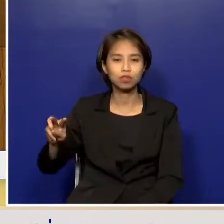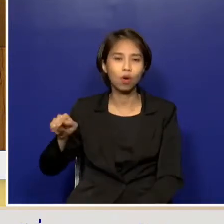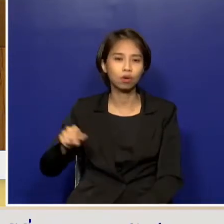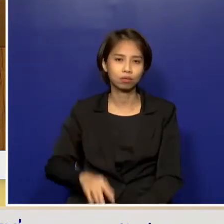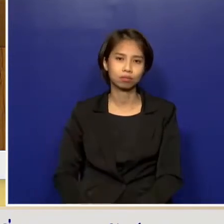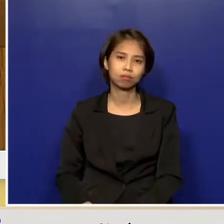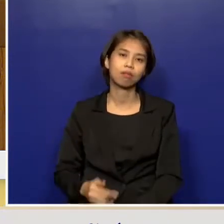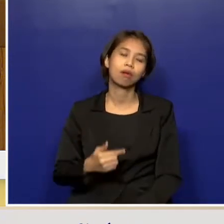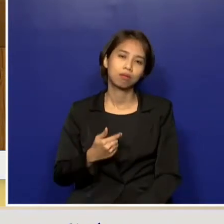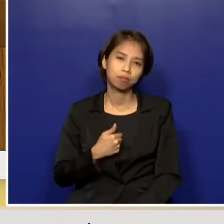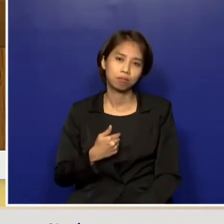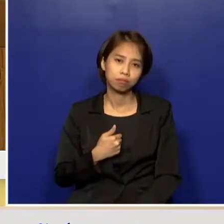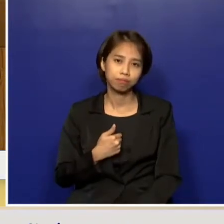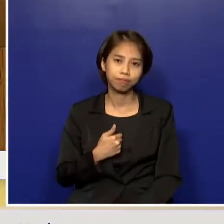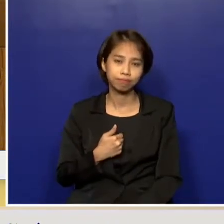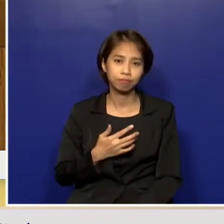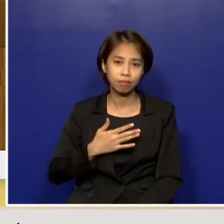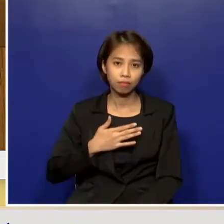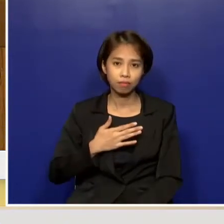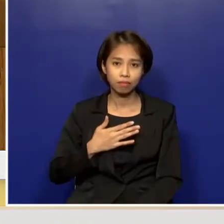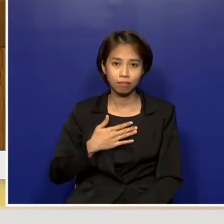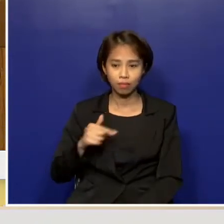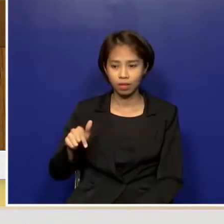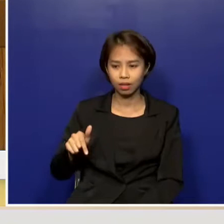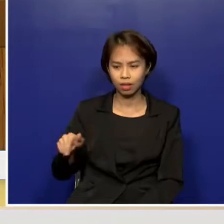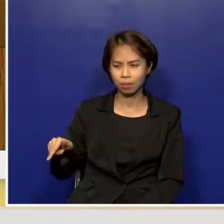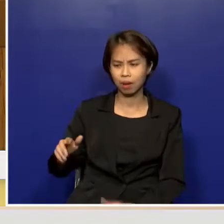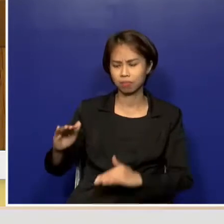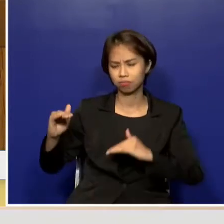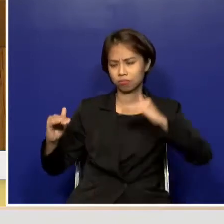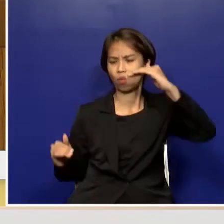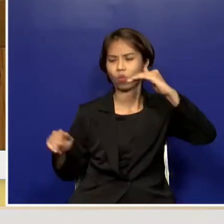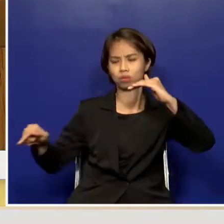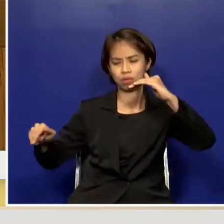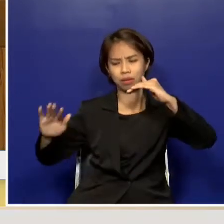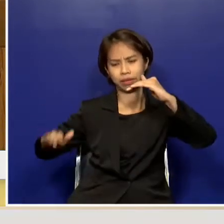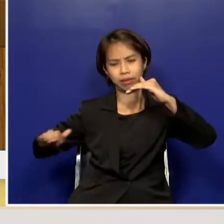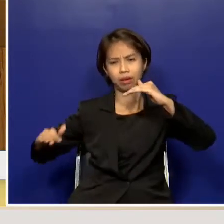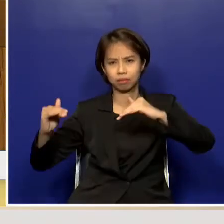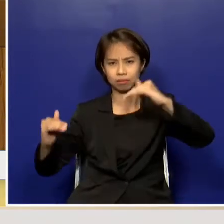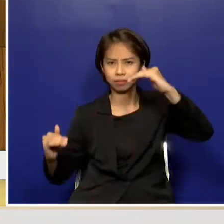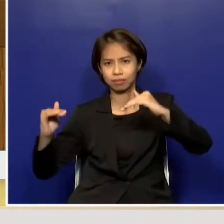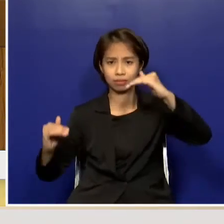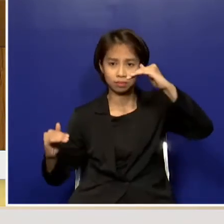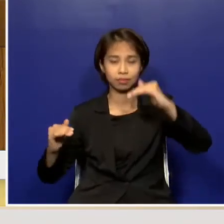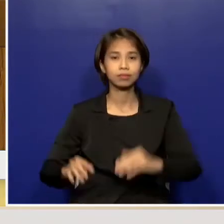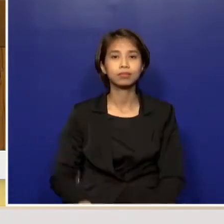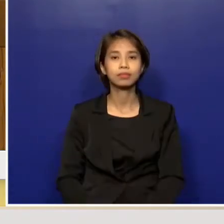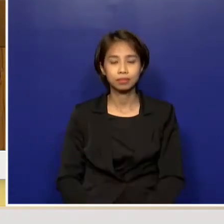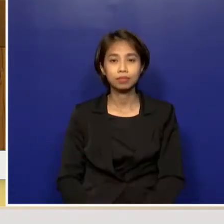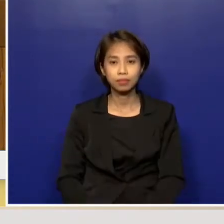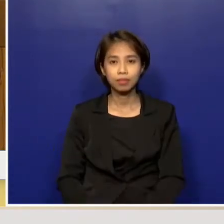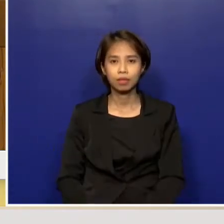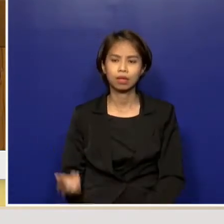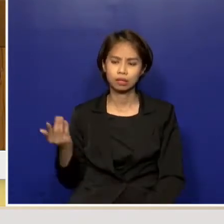ก็ถืวผมพูกับน้องครง้หลาน homework LA วัยคงไมใช่ยากกกอยู่แล้ละเพรน